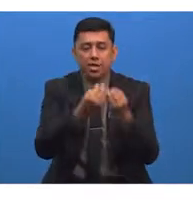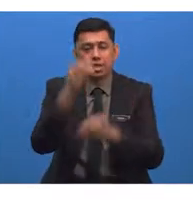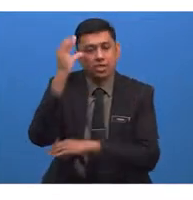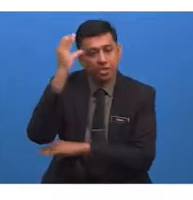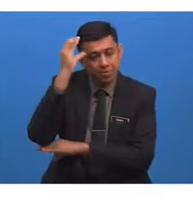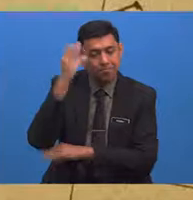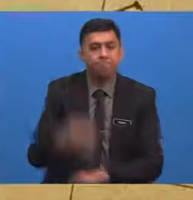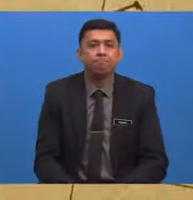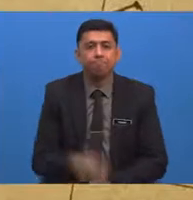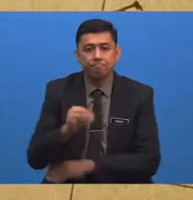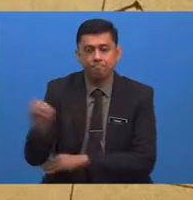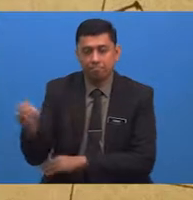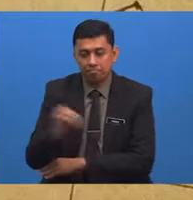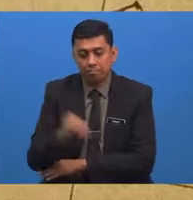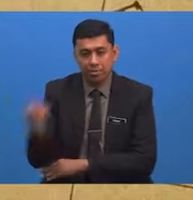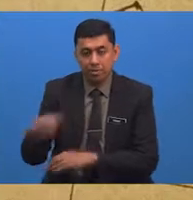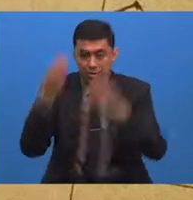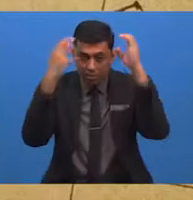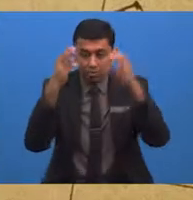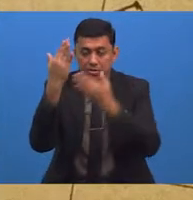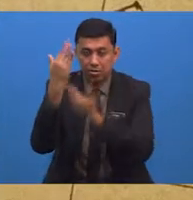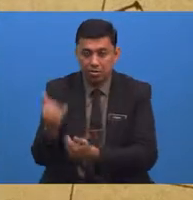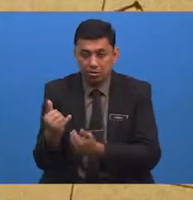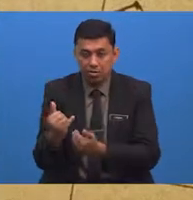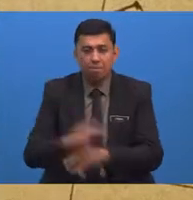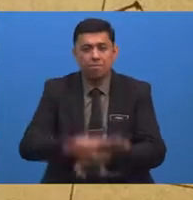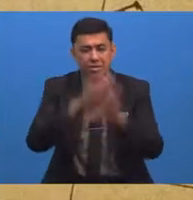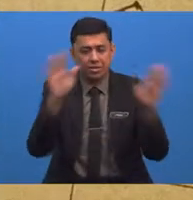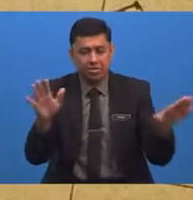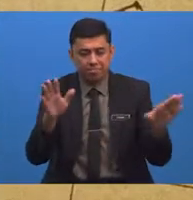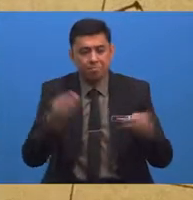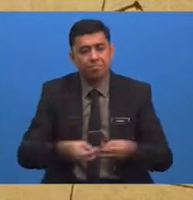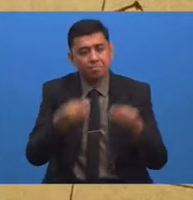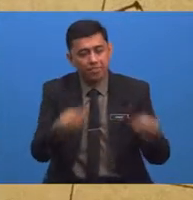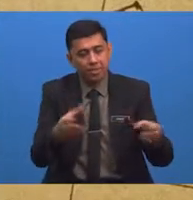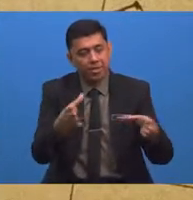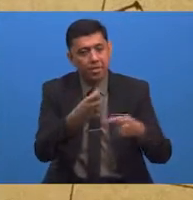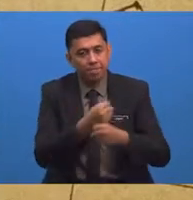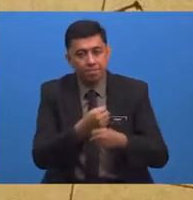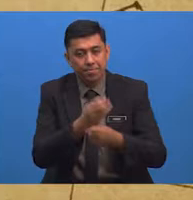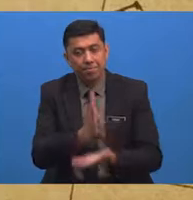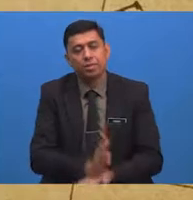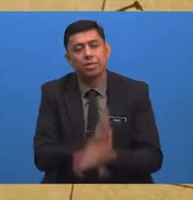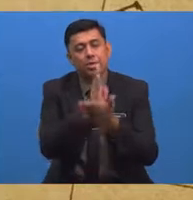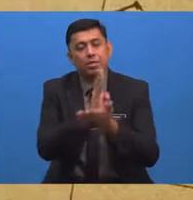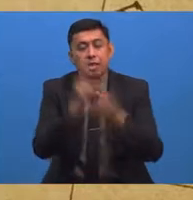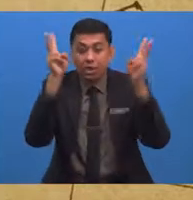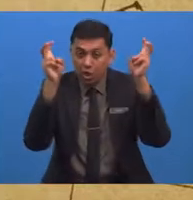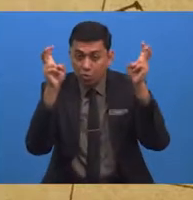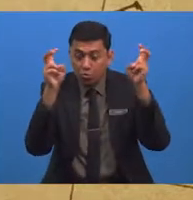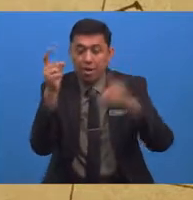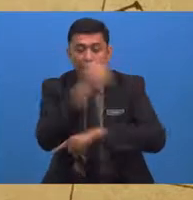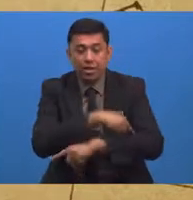Cina. Murid-murid, cikgu harap penerangan yang cikgu berikan dapat membantu murid-murid memahami topik hari